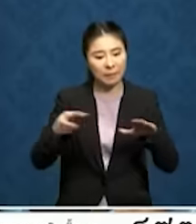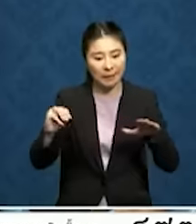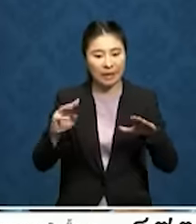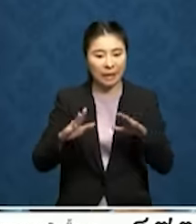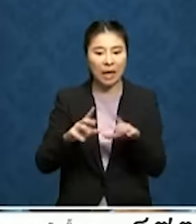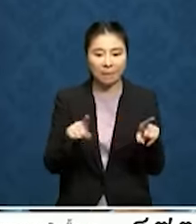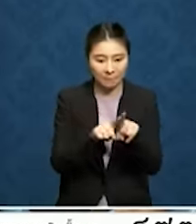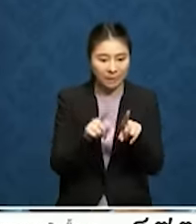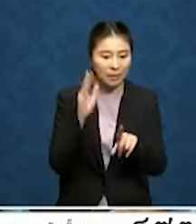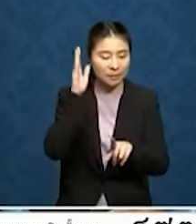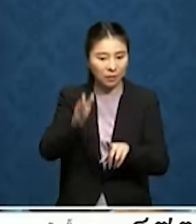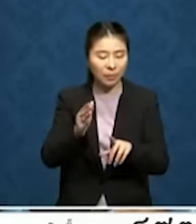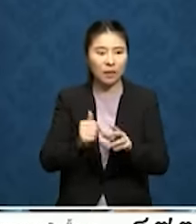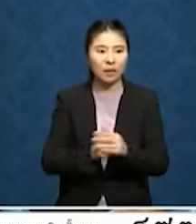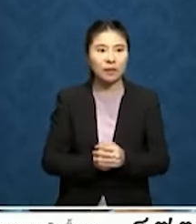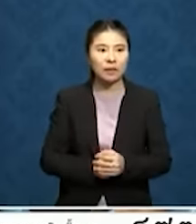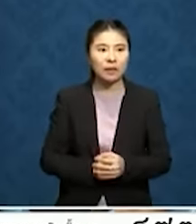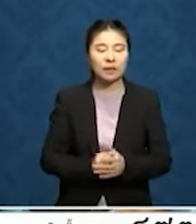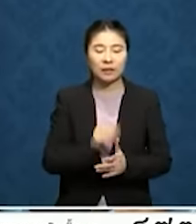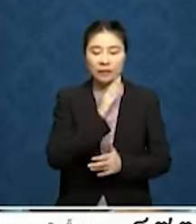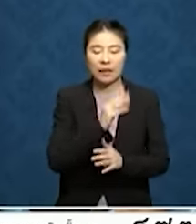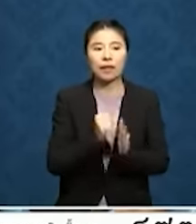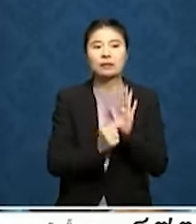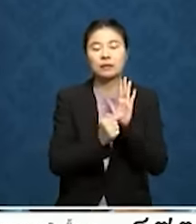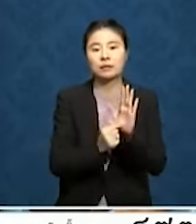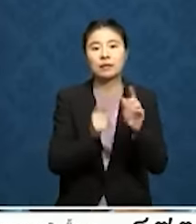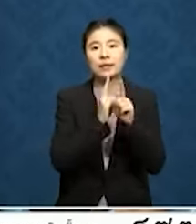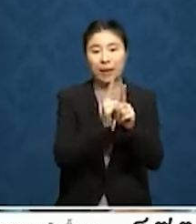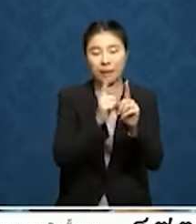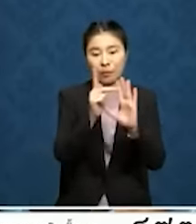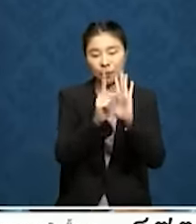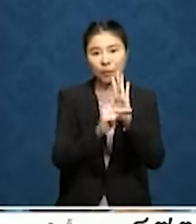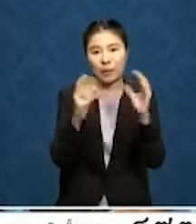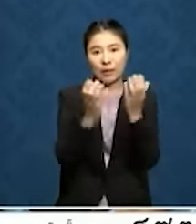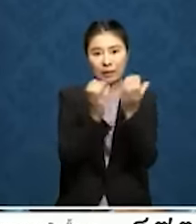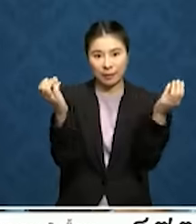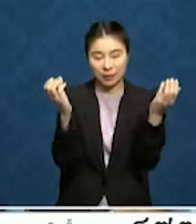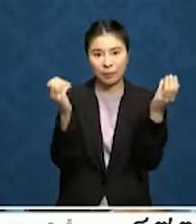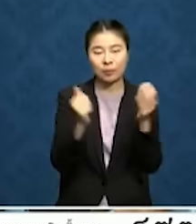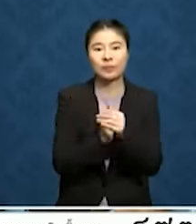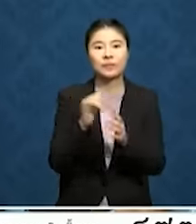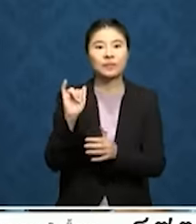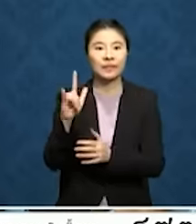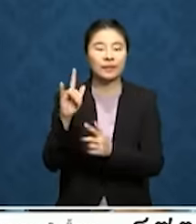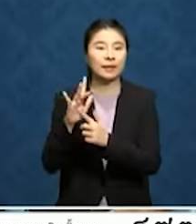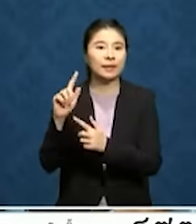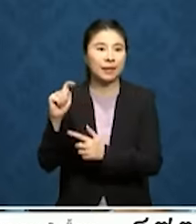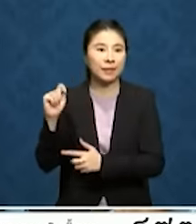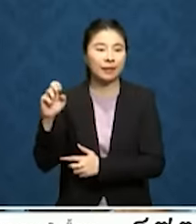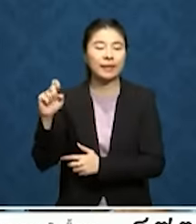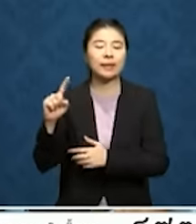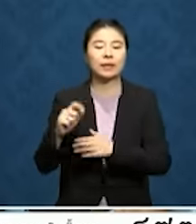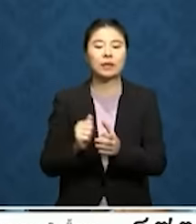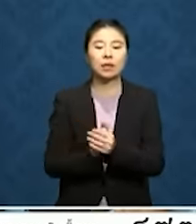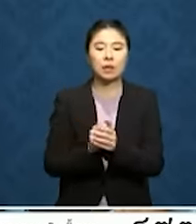เองเห็นว่าถ้าเสนอตามรัฐธรรมนูญนั้นไม่ใช่ยติไม่มีการอภิปรายแ